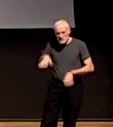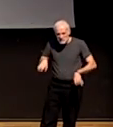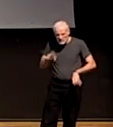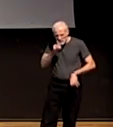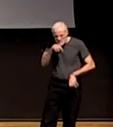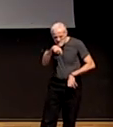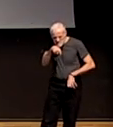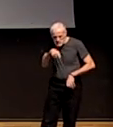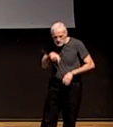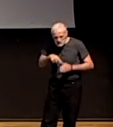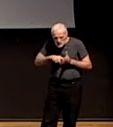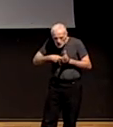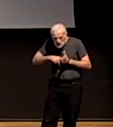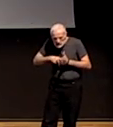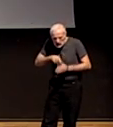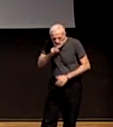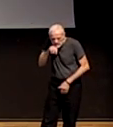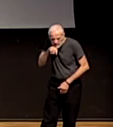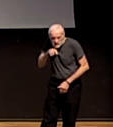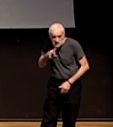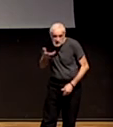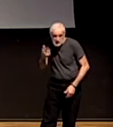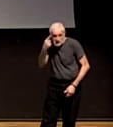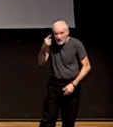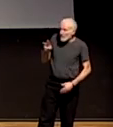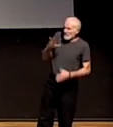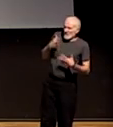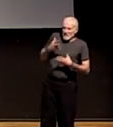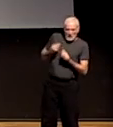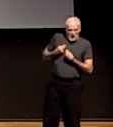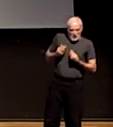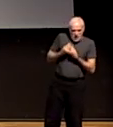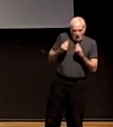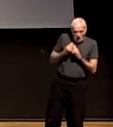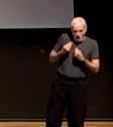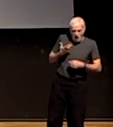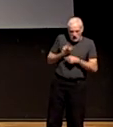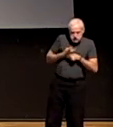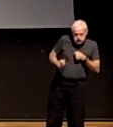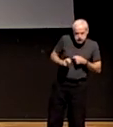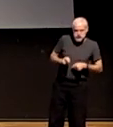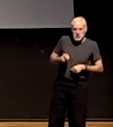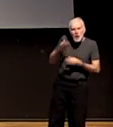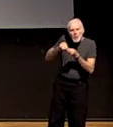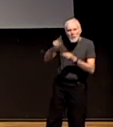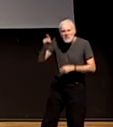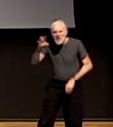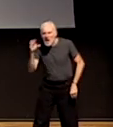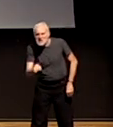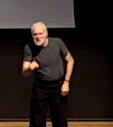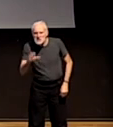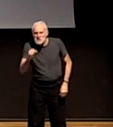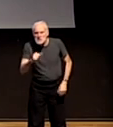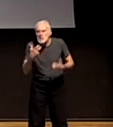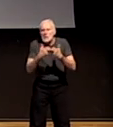alors ça d'où ça vient c'est que c'est aussi un prédateur donc on se dit tiens moi je chasse des